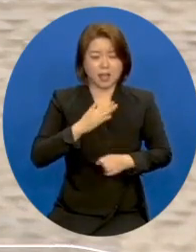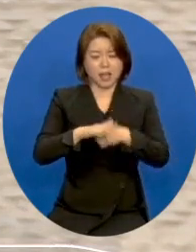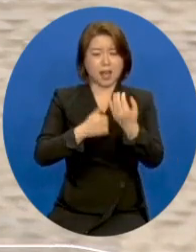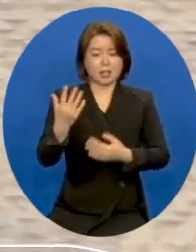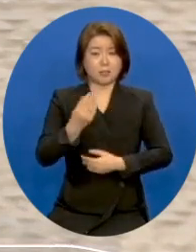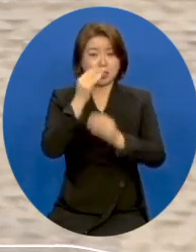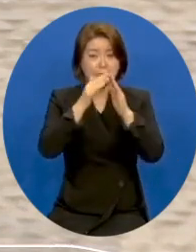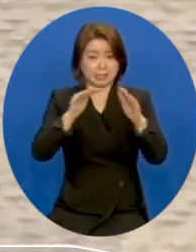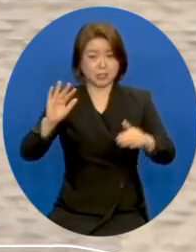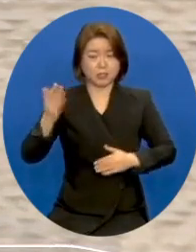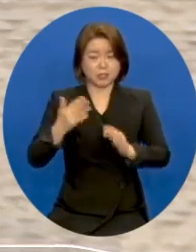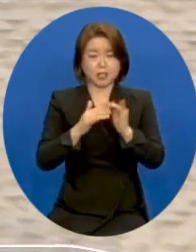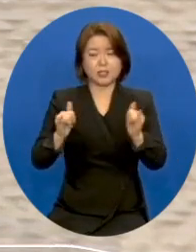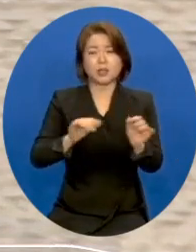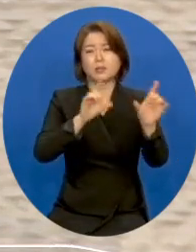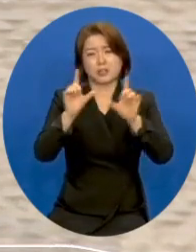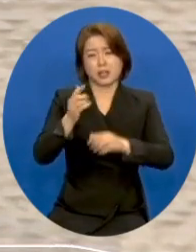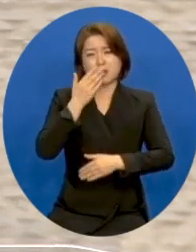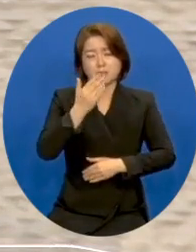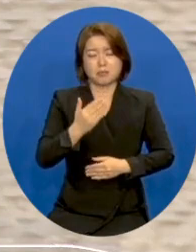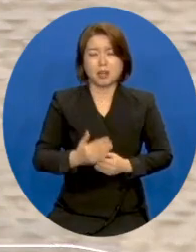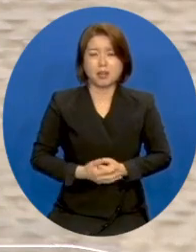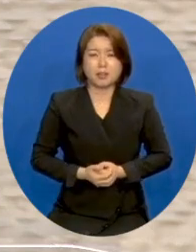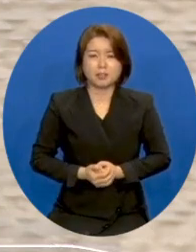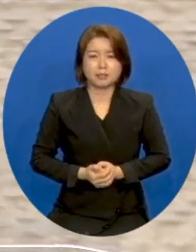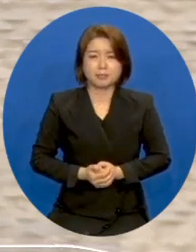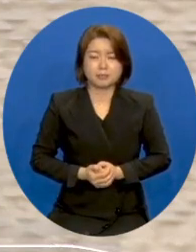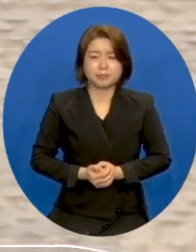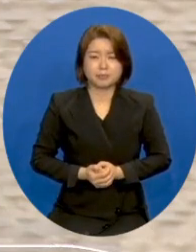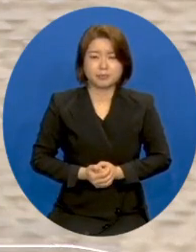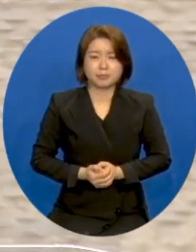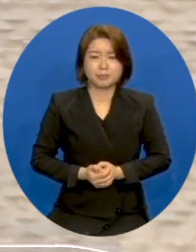자로 사는 것입니다.